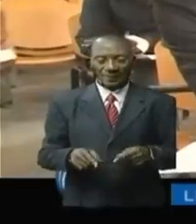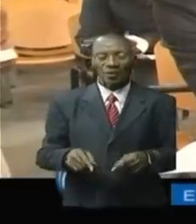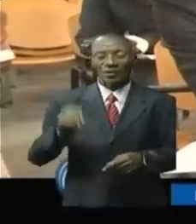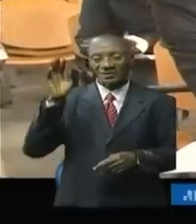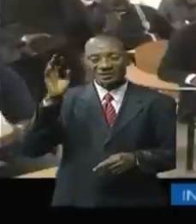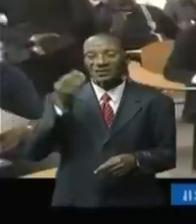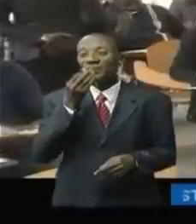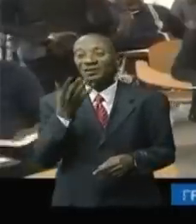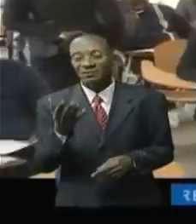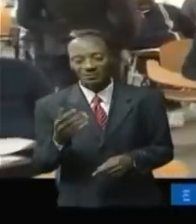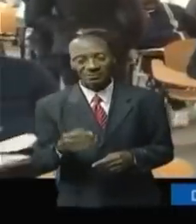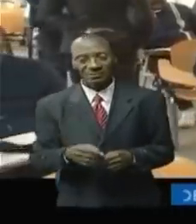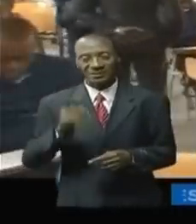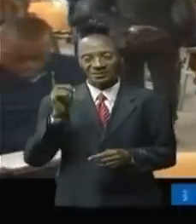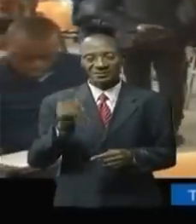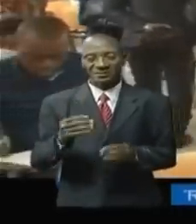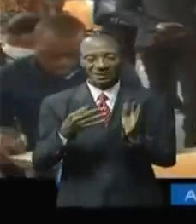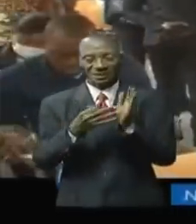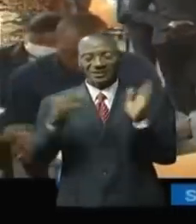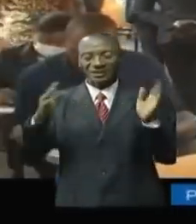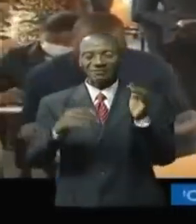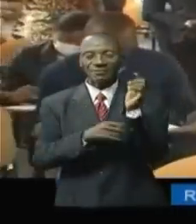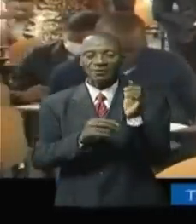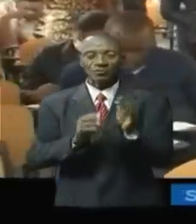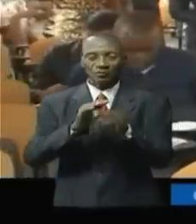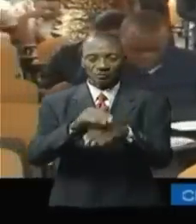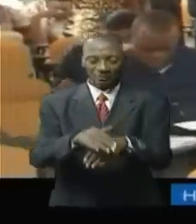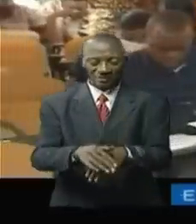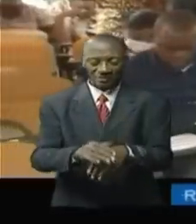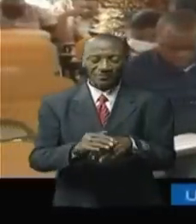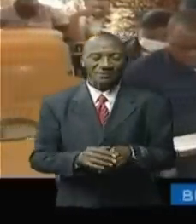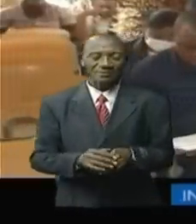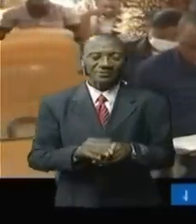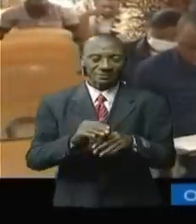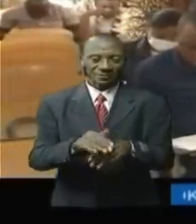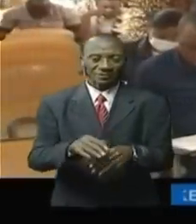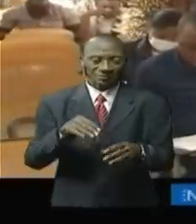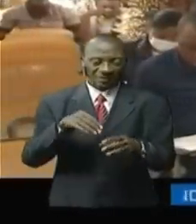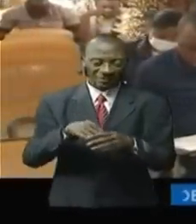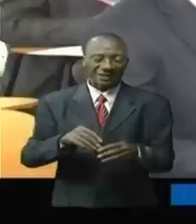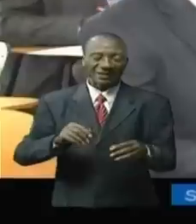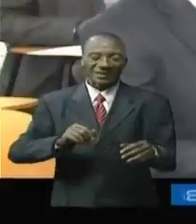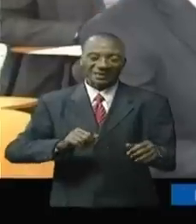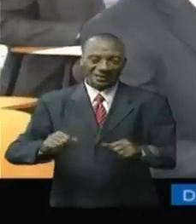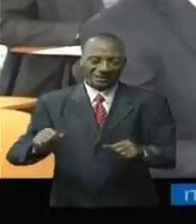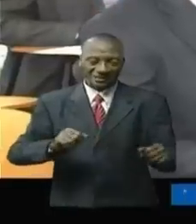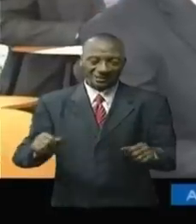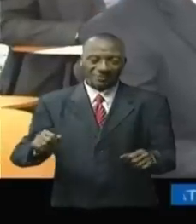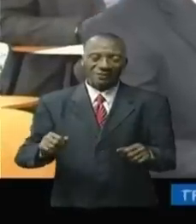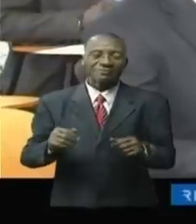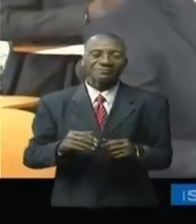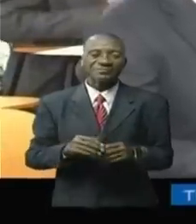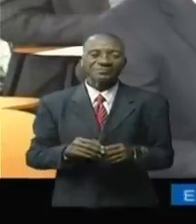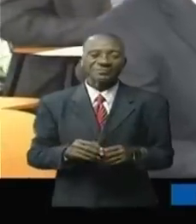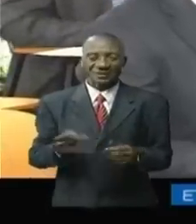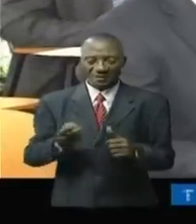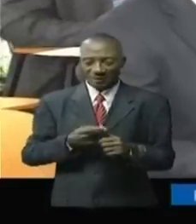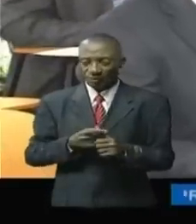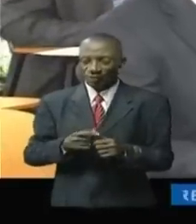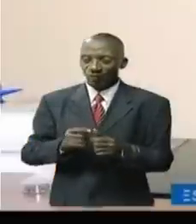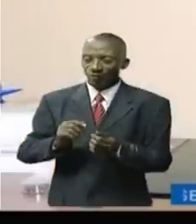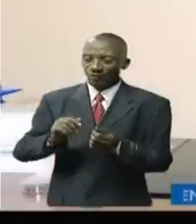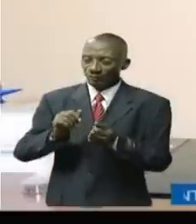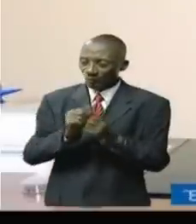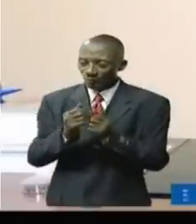exemple, 180 participants ont eu accès dans les salles de concours après formalité d'usage. Le